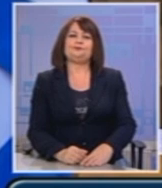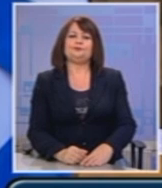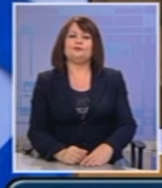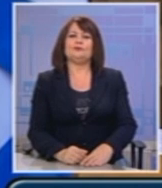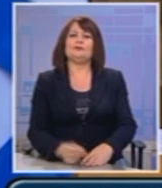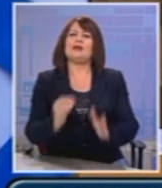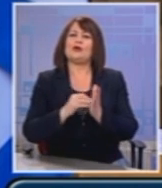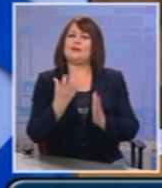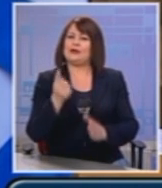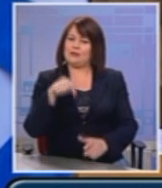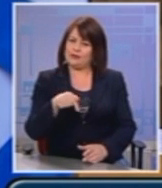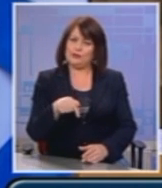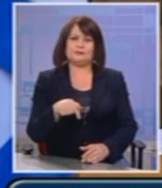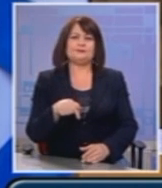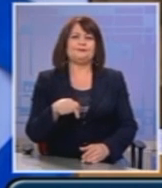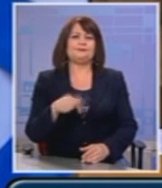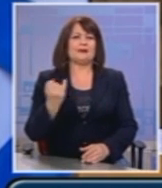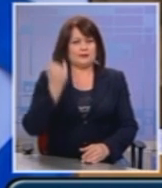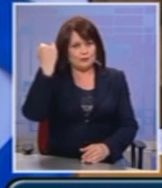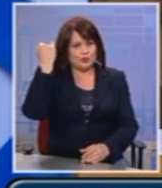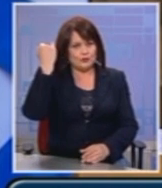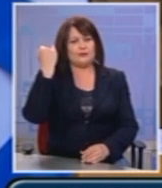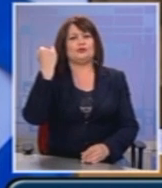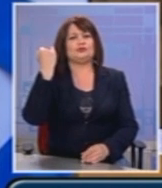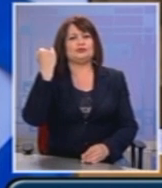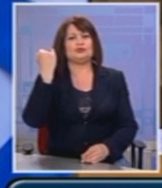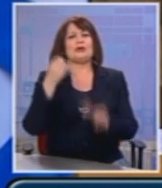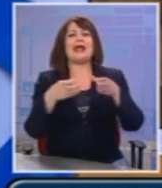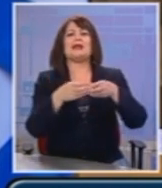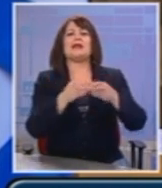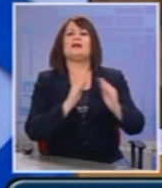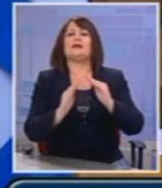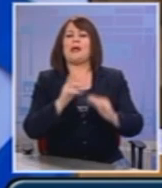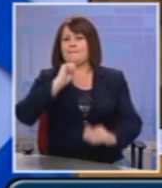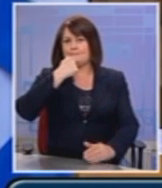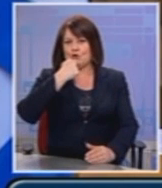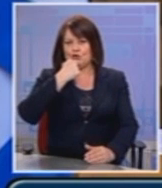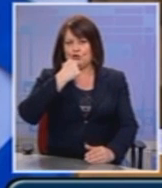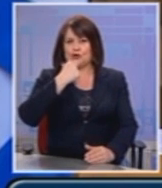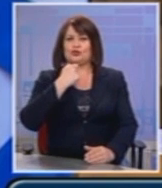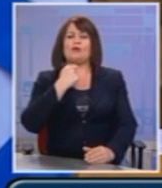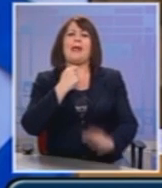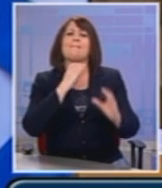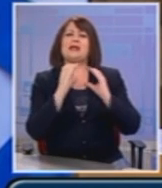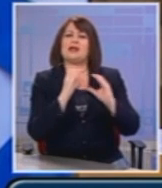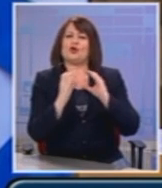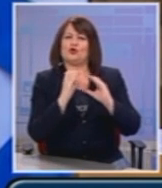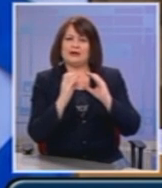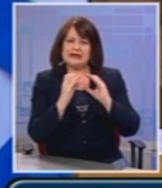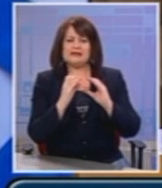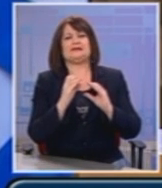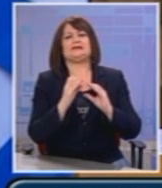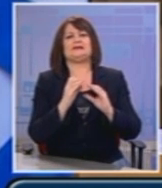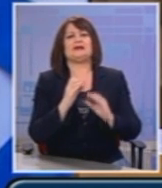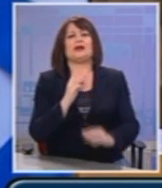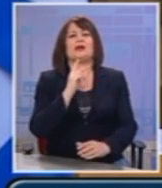μαζί μας και ο αντιπρόεδρος της αρχής διασφάλισης του απορρήτου των επικοινωνιών ο κύριος κωνσταντίνος